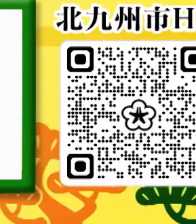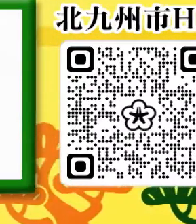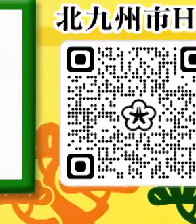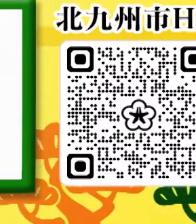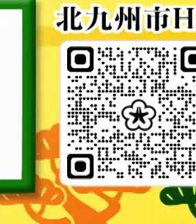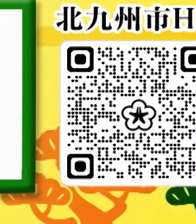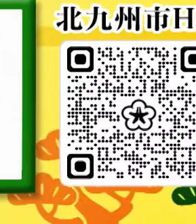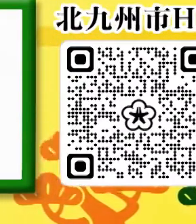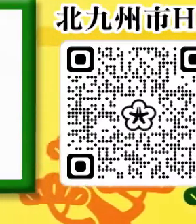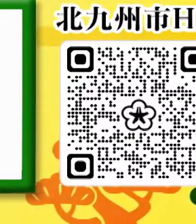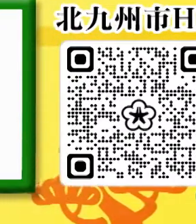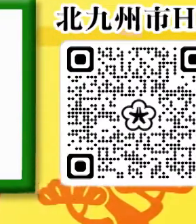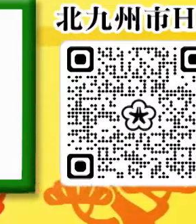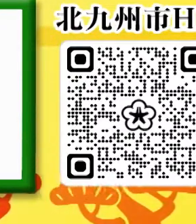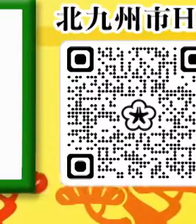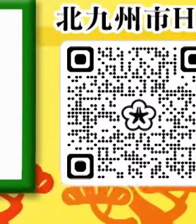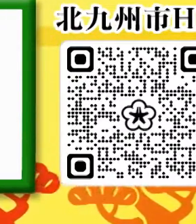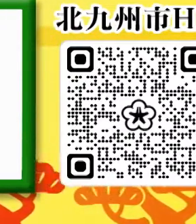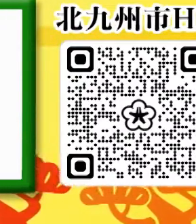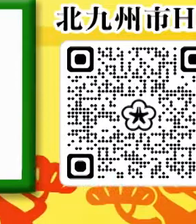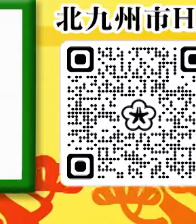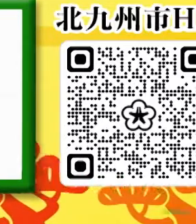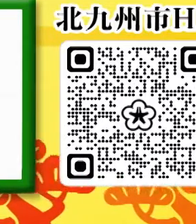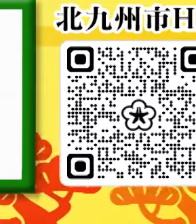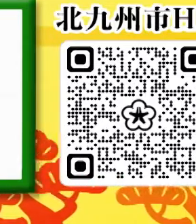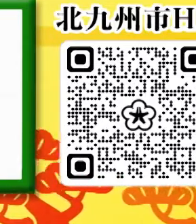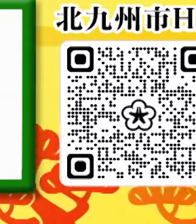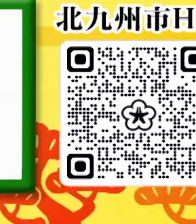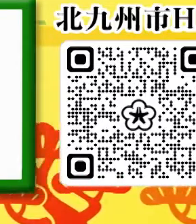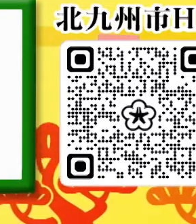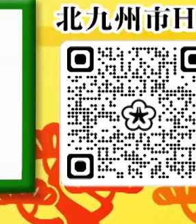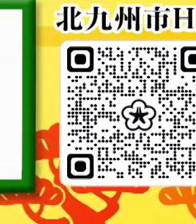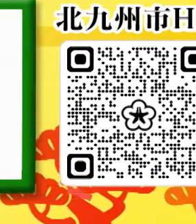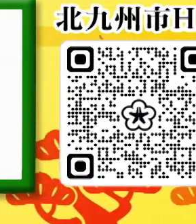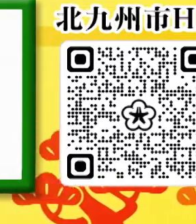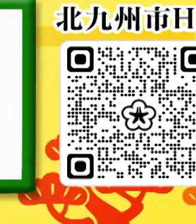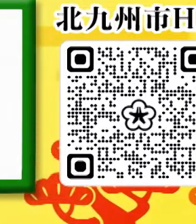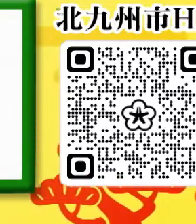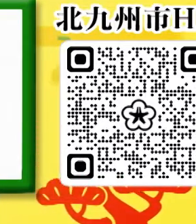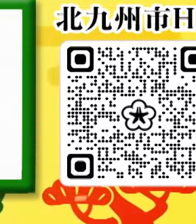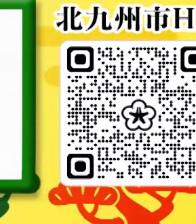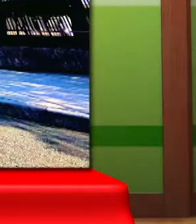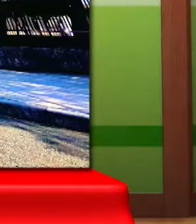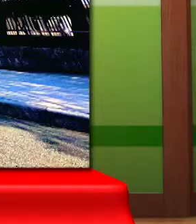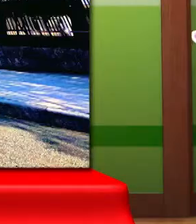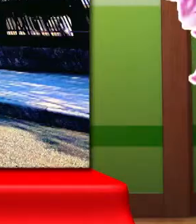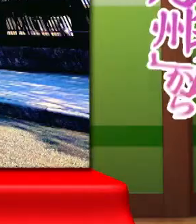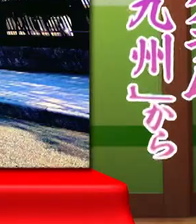入場無料、北九州市漫画ミュージアム記念イベント必見です。